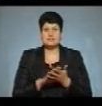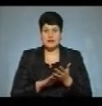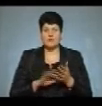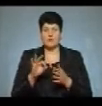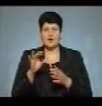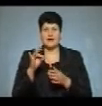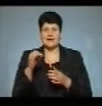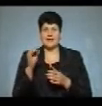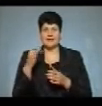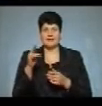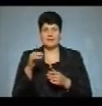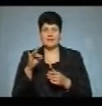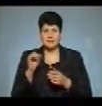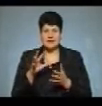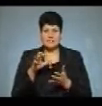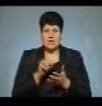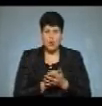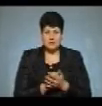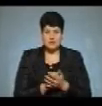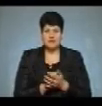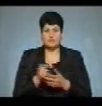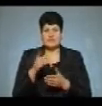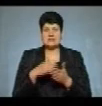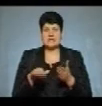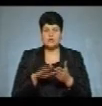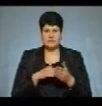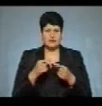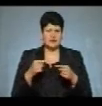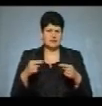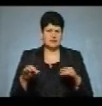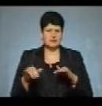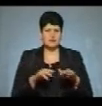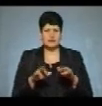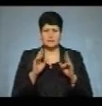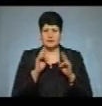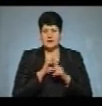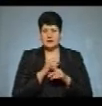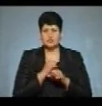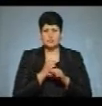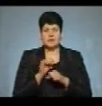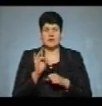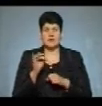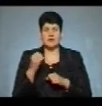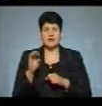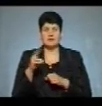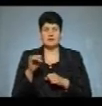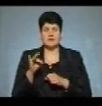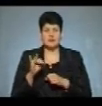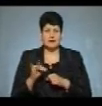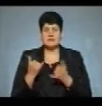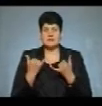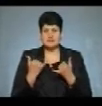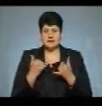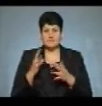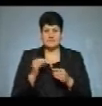рейдерське захоплення. І вони скасували ті всякі дії неправомірні, які зробили рейдери. І зараз